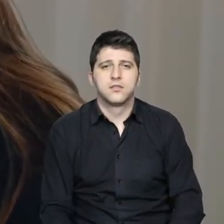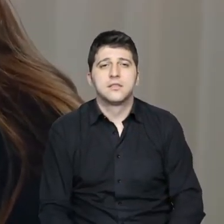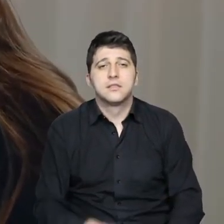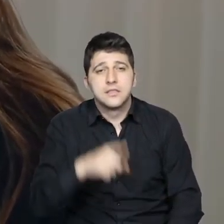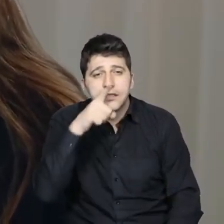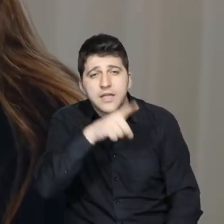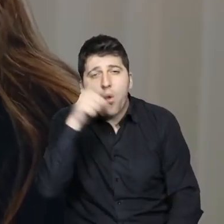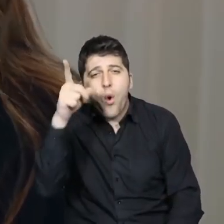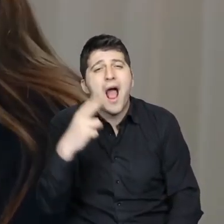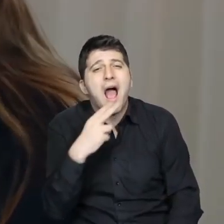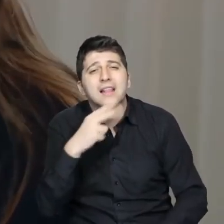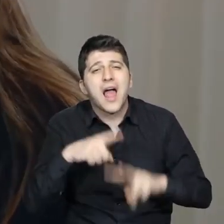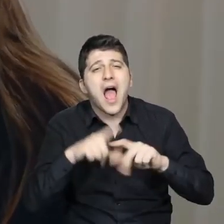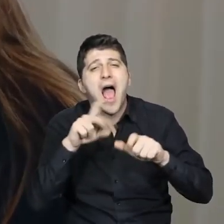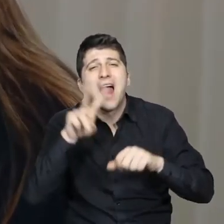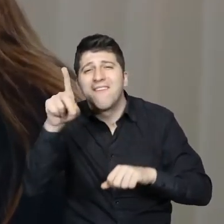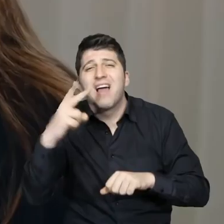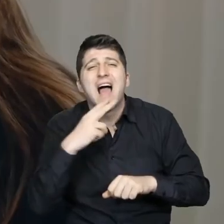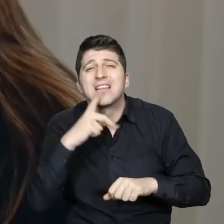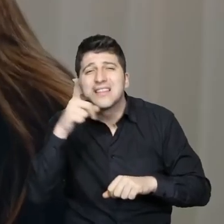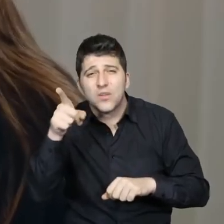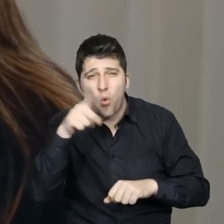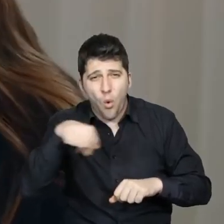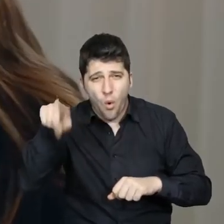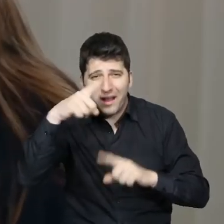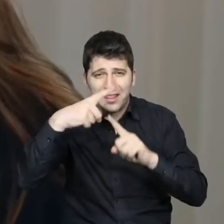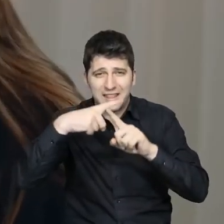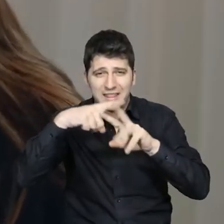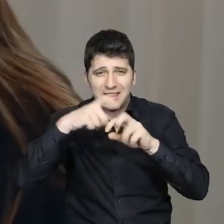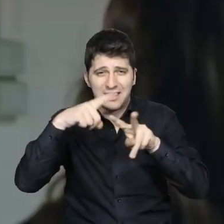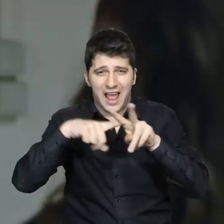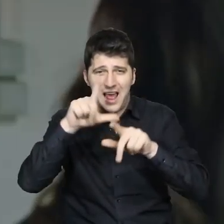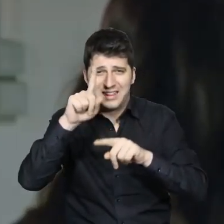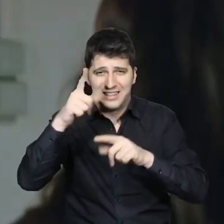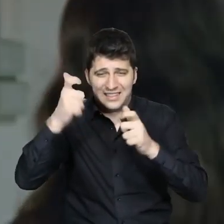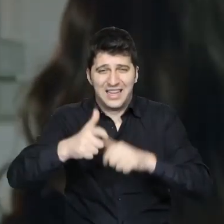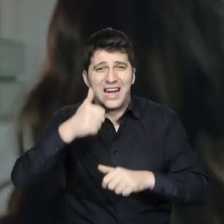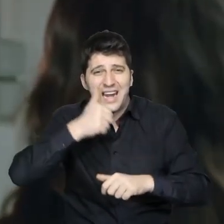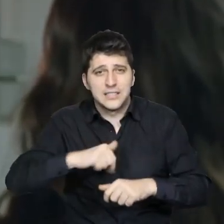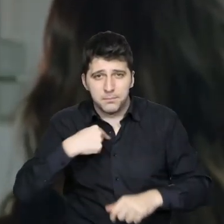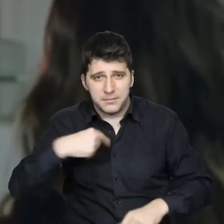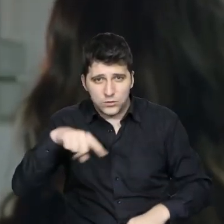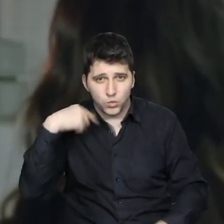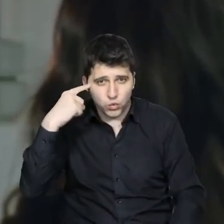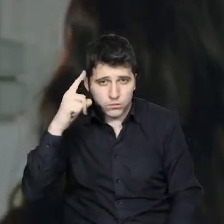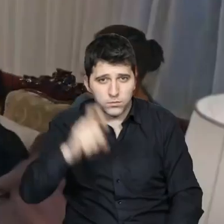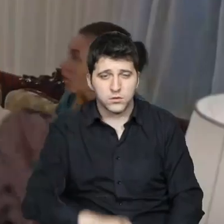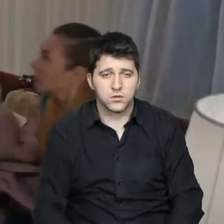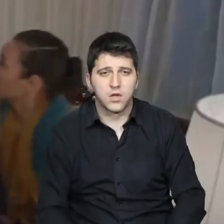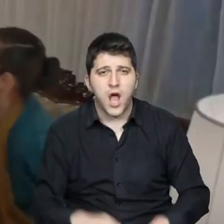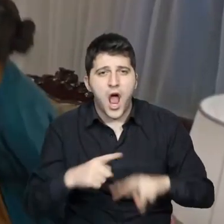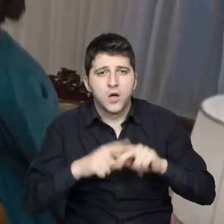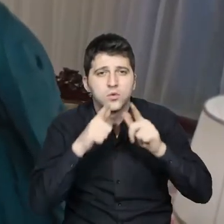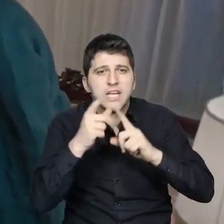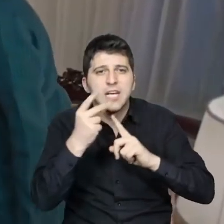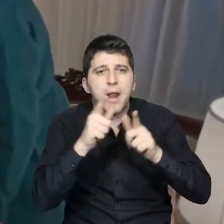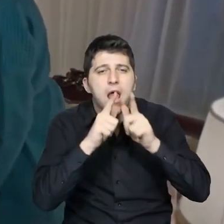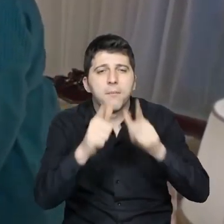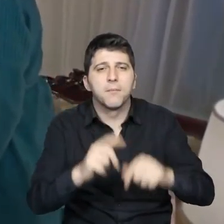Sen o kadınla, sen o Alev denilen kadın o Taraklı'da kendini rezil ederken hiç bizi düşünürdün mü?